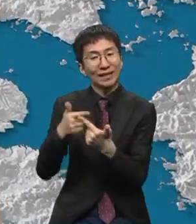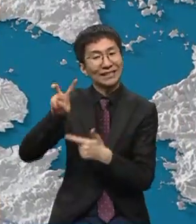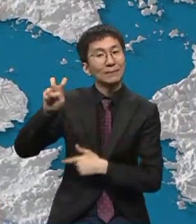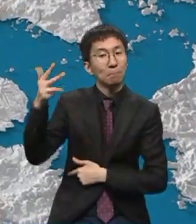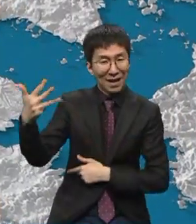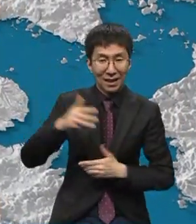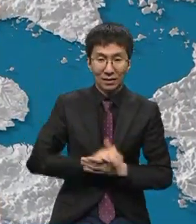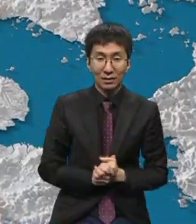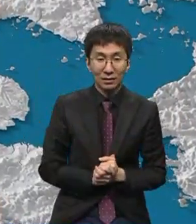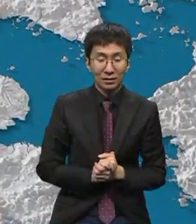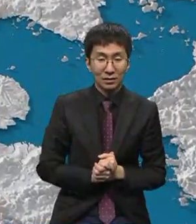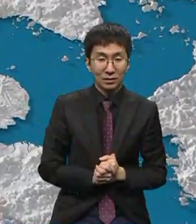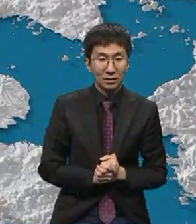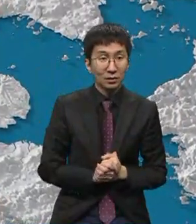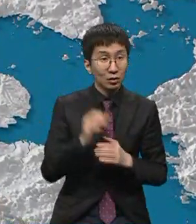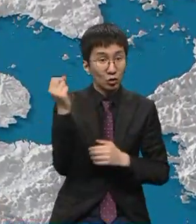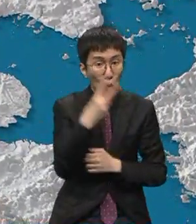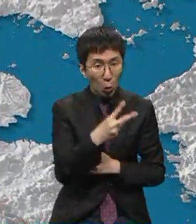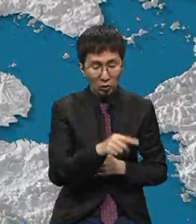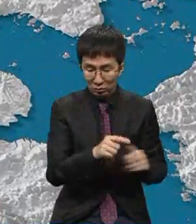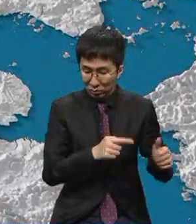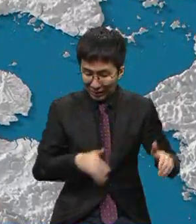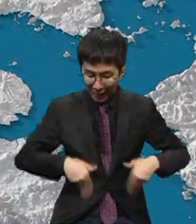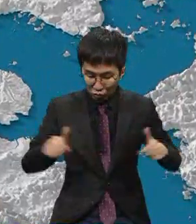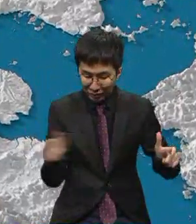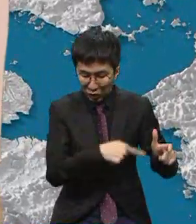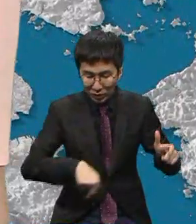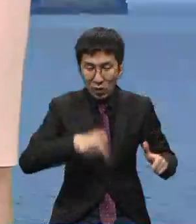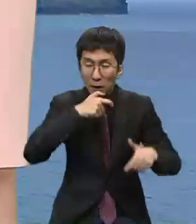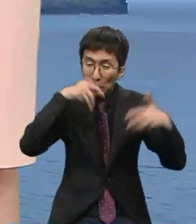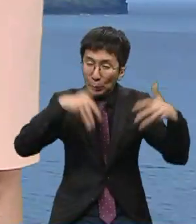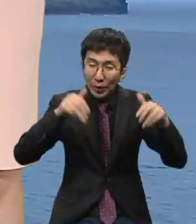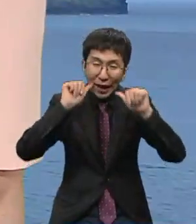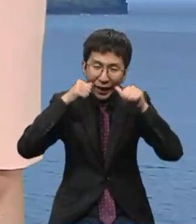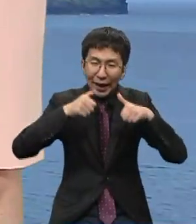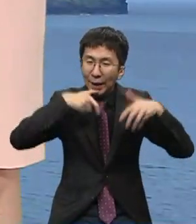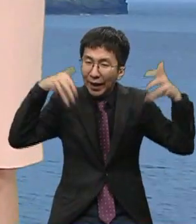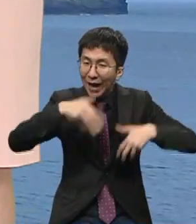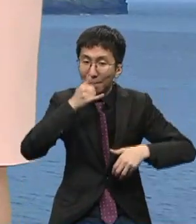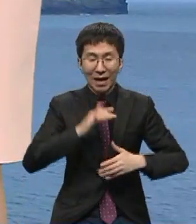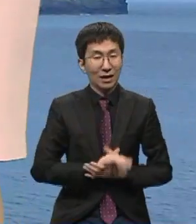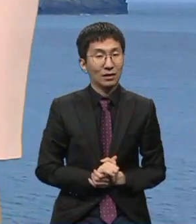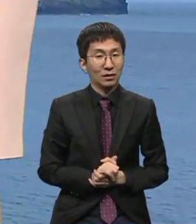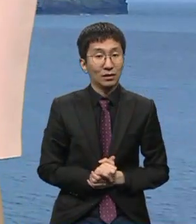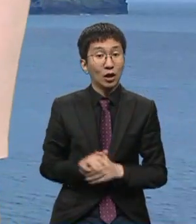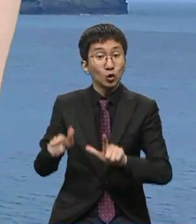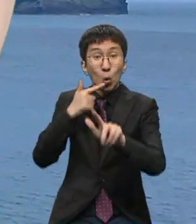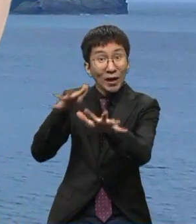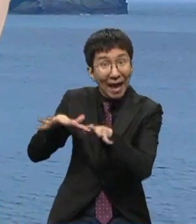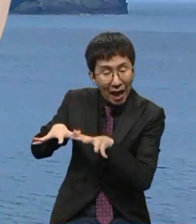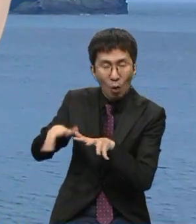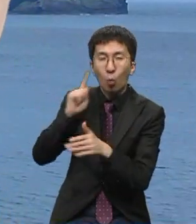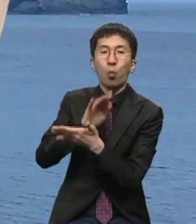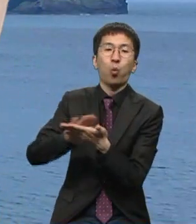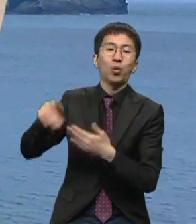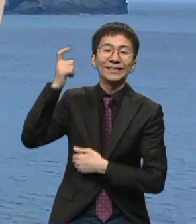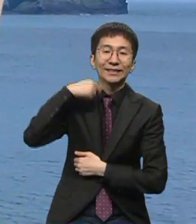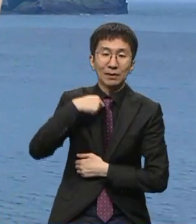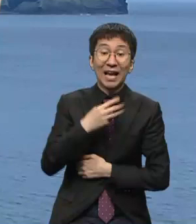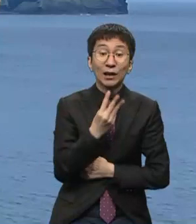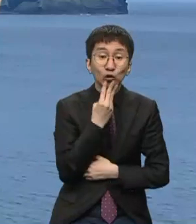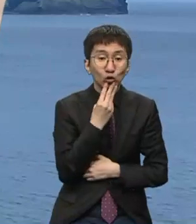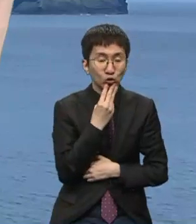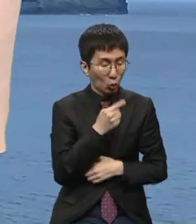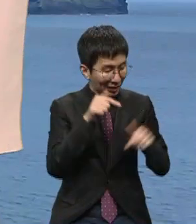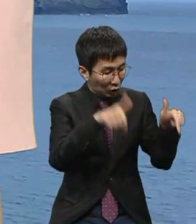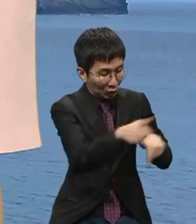머물겠고요. 남부 내륙 지역을 중심으로 내일도 소나기예보가 나와 있습니다. 당분간 동해안은 비교적 선선하겠고 서울 등 서쪽